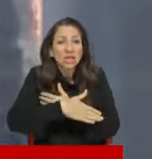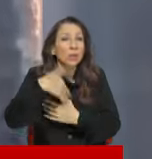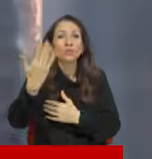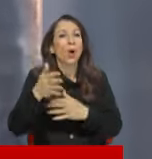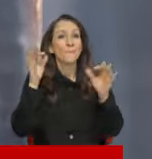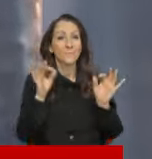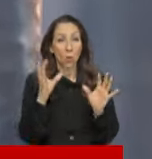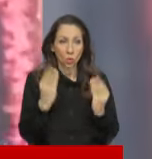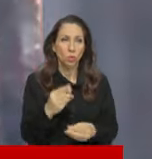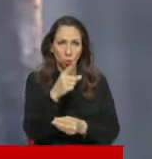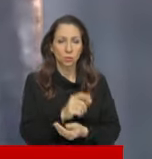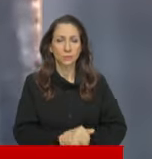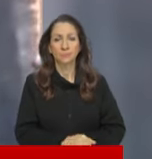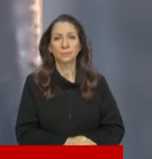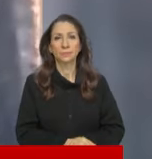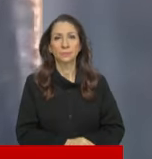meydana